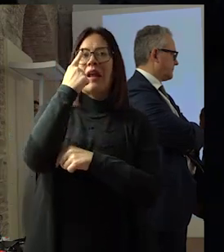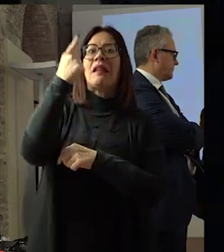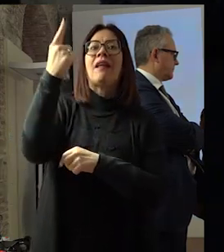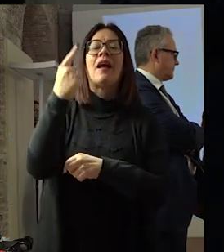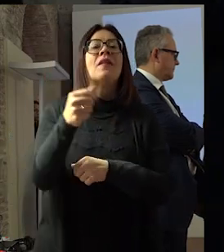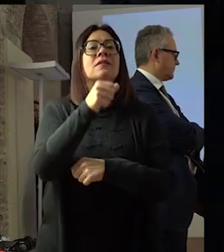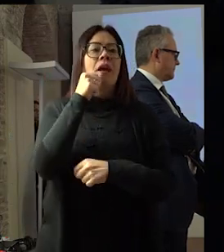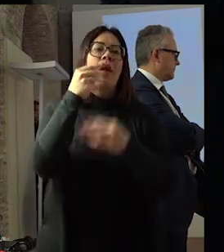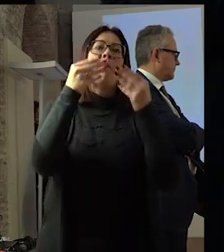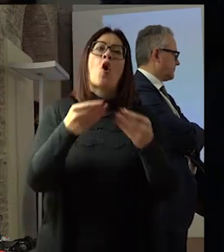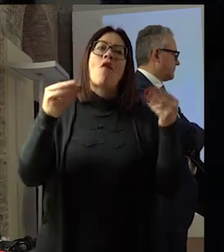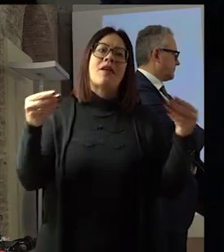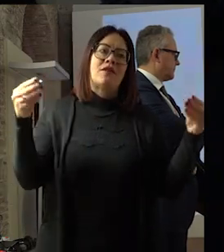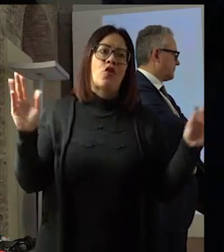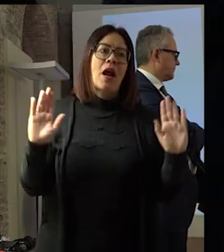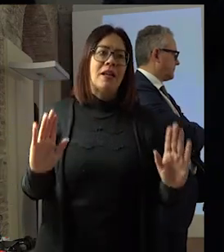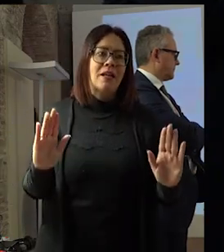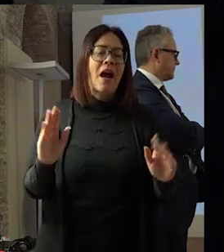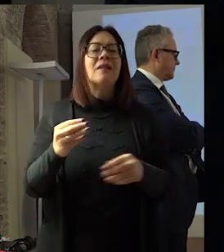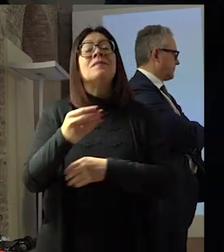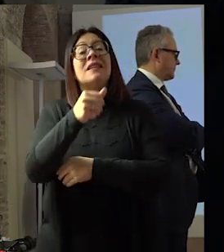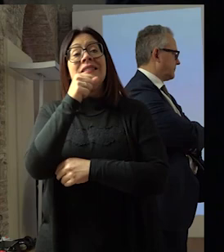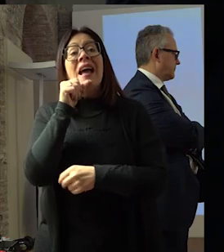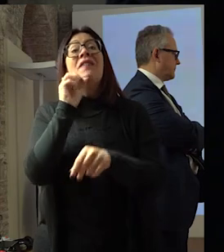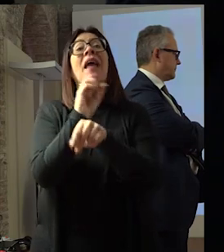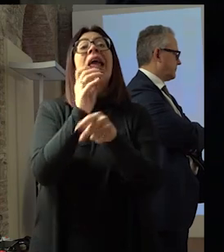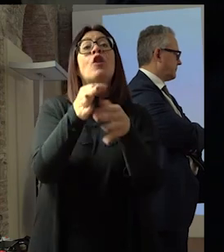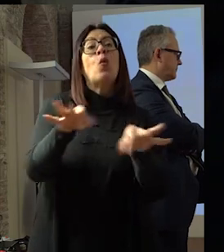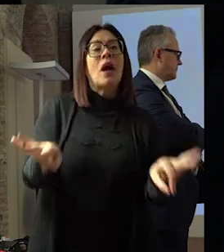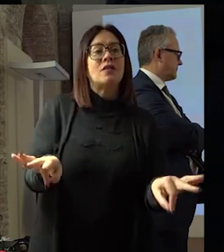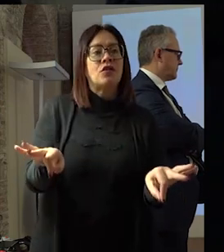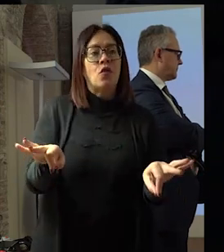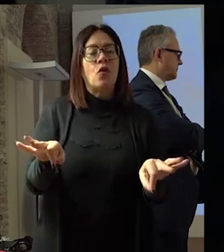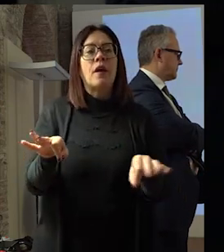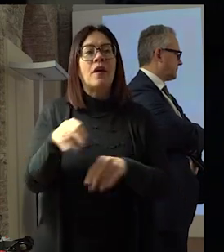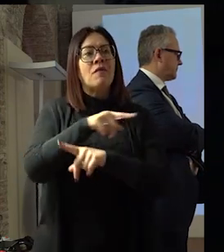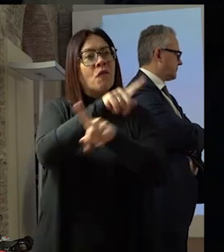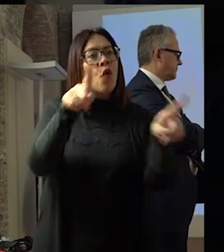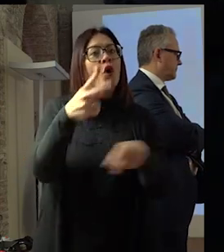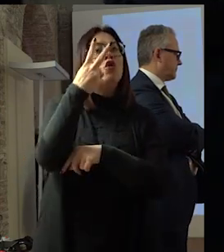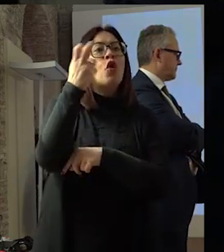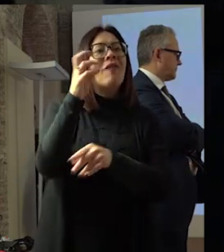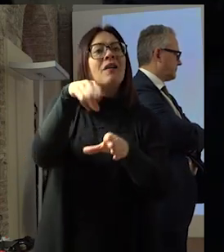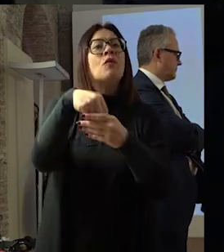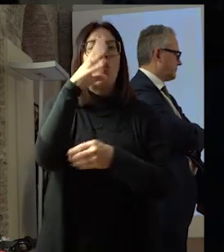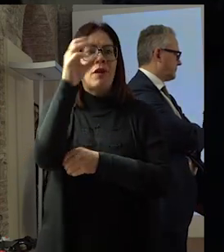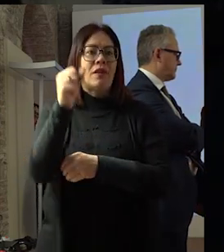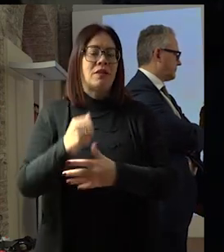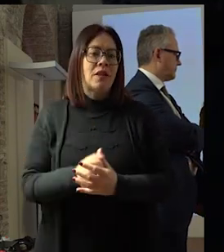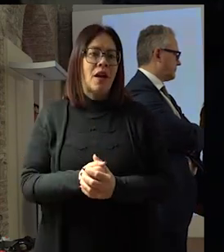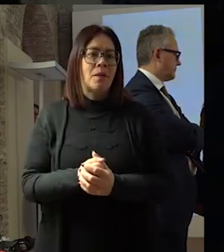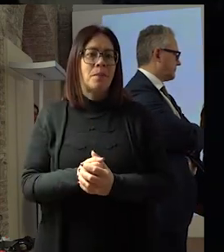professionalità e educazione. Quella che voi avete trovato all'università,